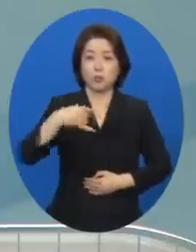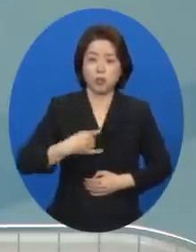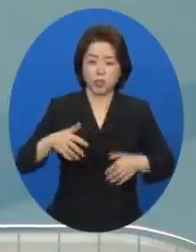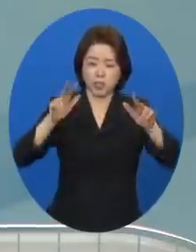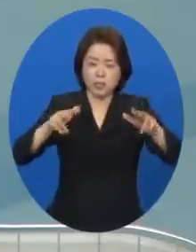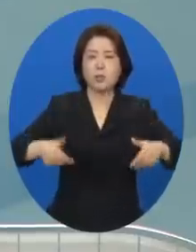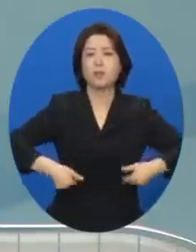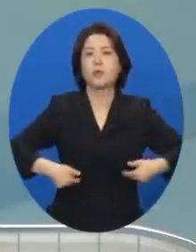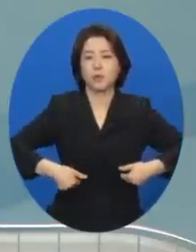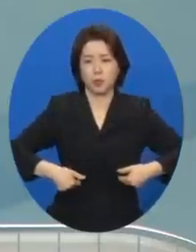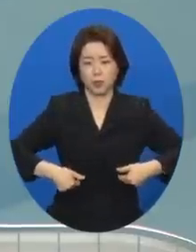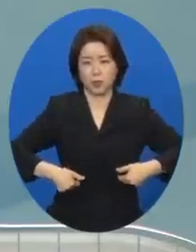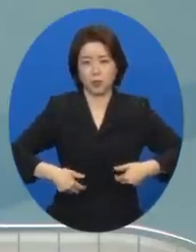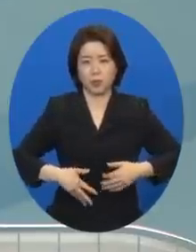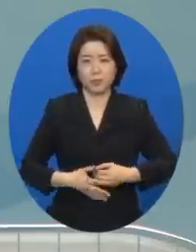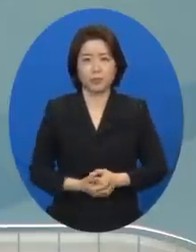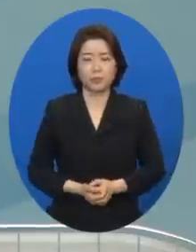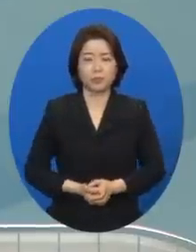거예요